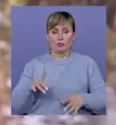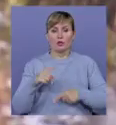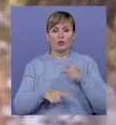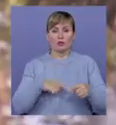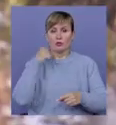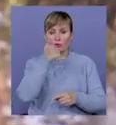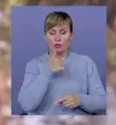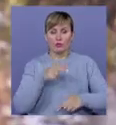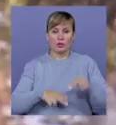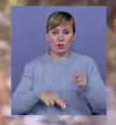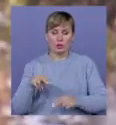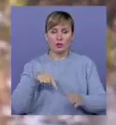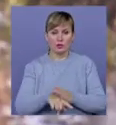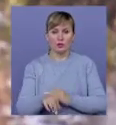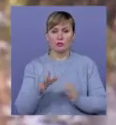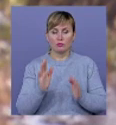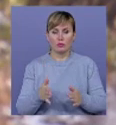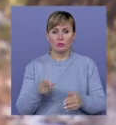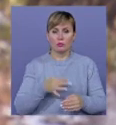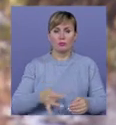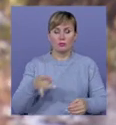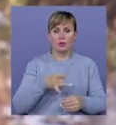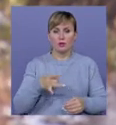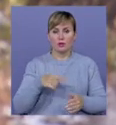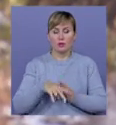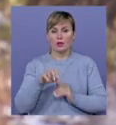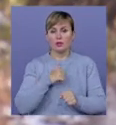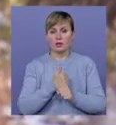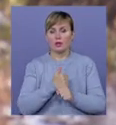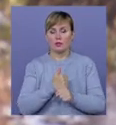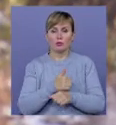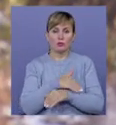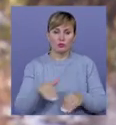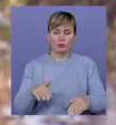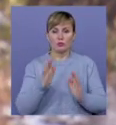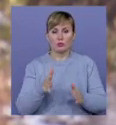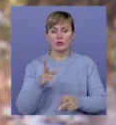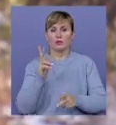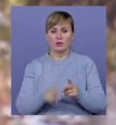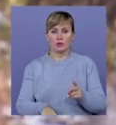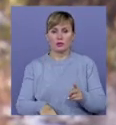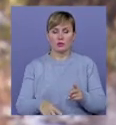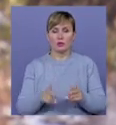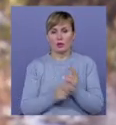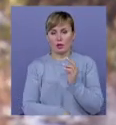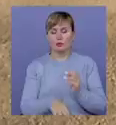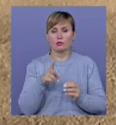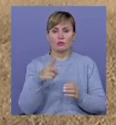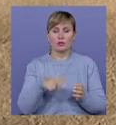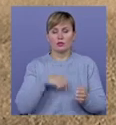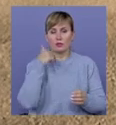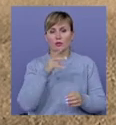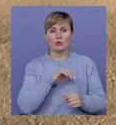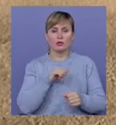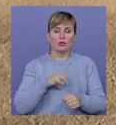уже строительство линии наружного освещения по микрорайону Тастыбулак на основных главных улицах будет завершено к концу 2020 года. Но